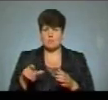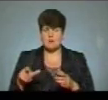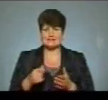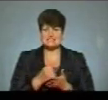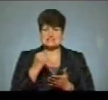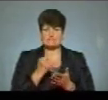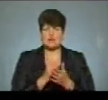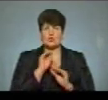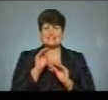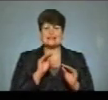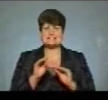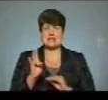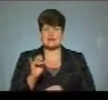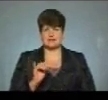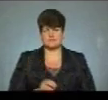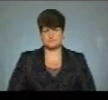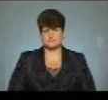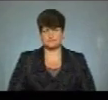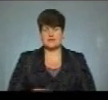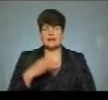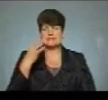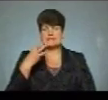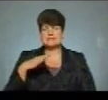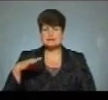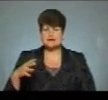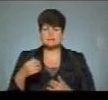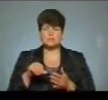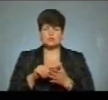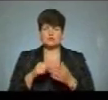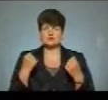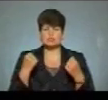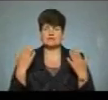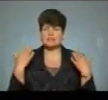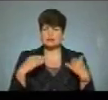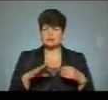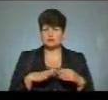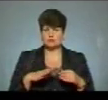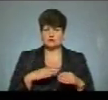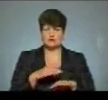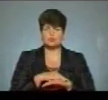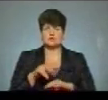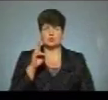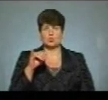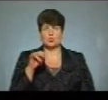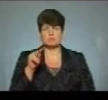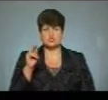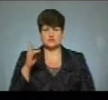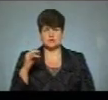його дизайн. 30 дітей взяли участь у спортивних канікулах, які відбулися на вулиці Купчинського в